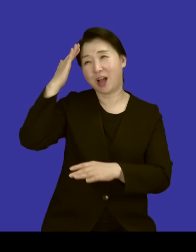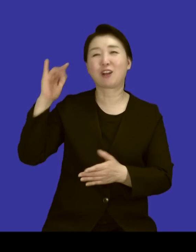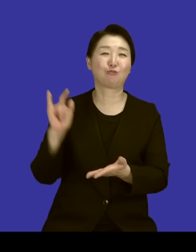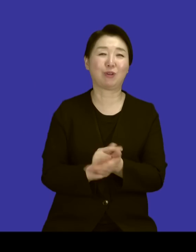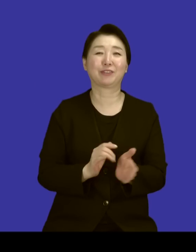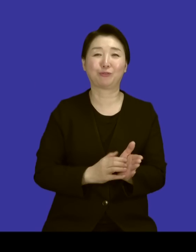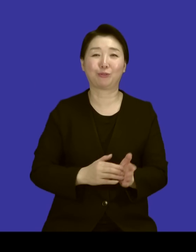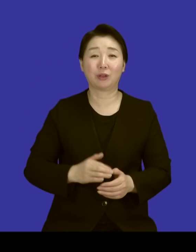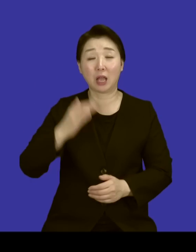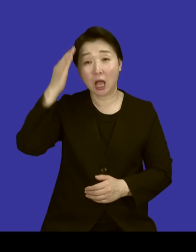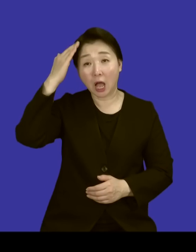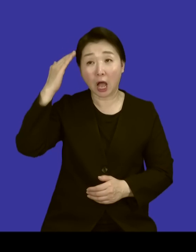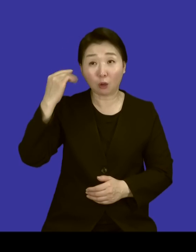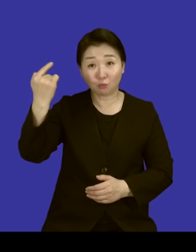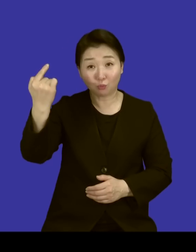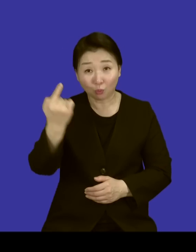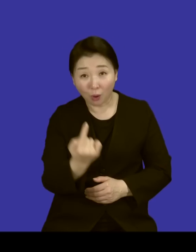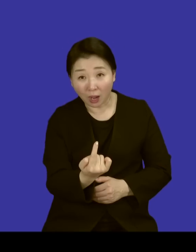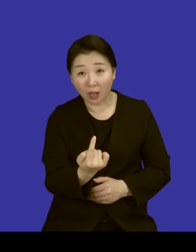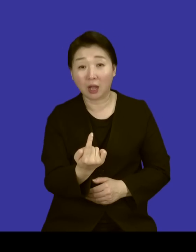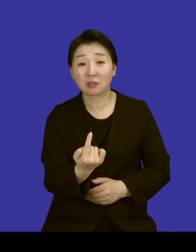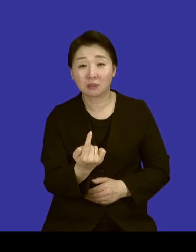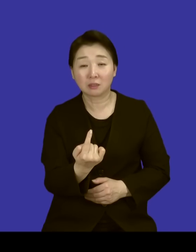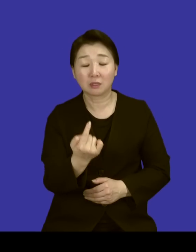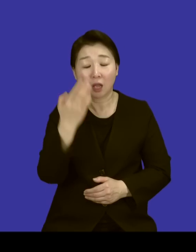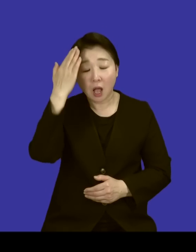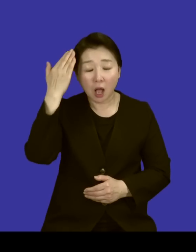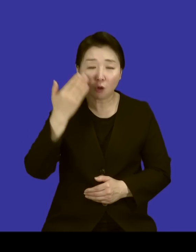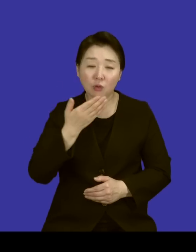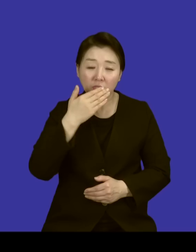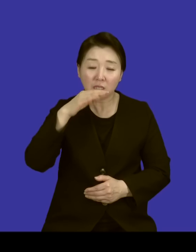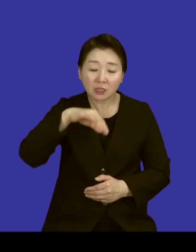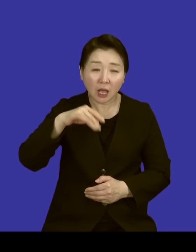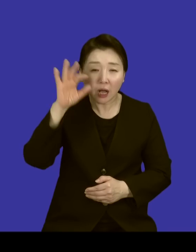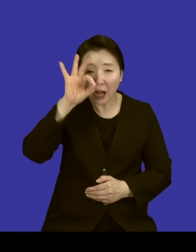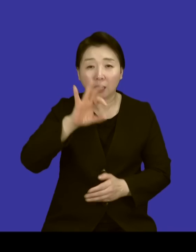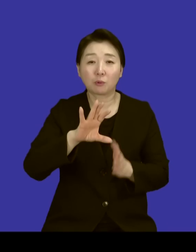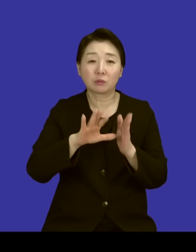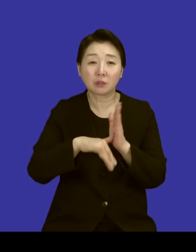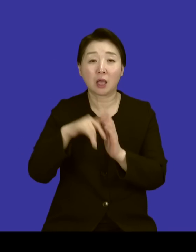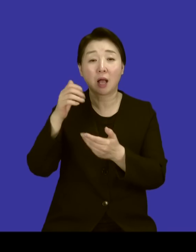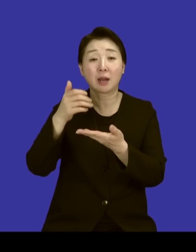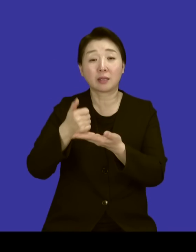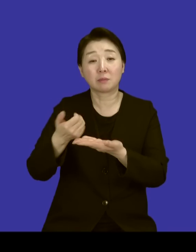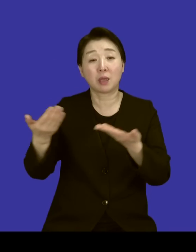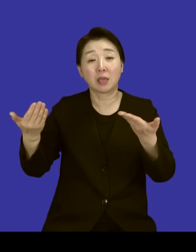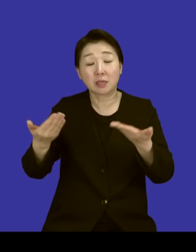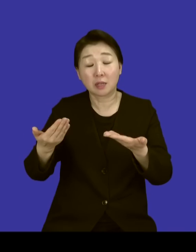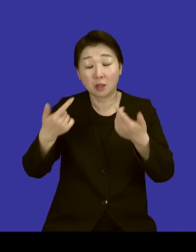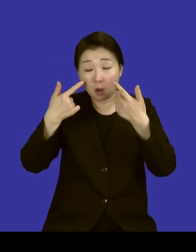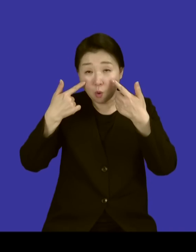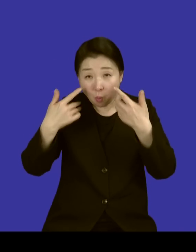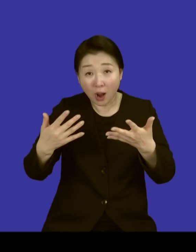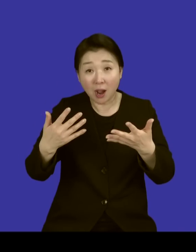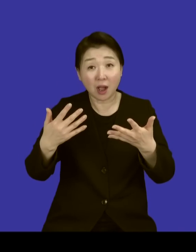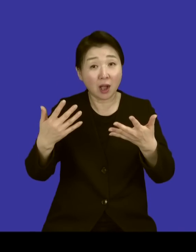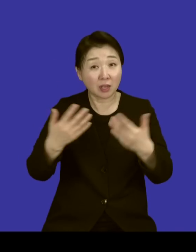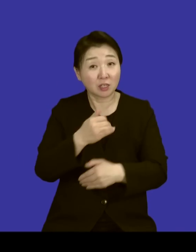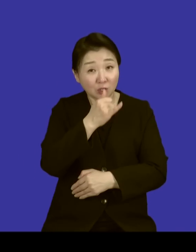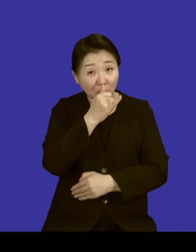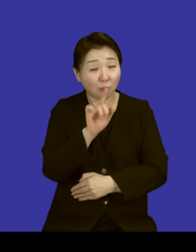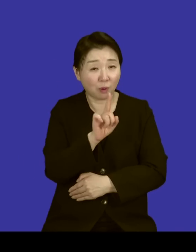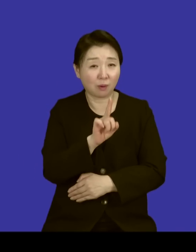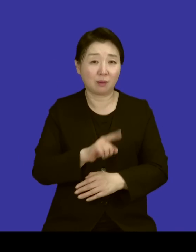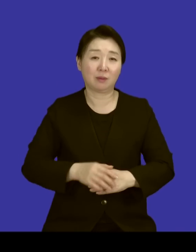그렇게 한국으로 오셨고 이게 한국에서 식당을 또 알아보는 와중에 하나님이 하시는 일이라고 확신이 드는 일들이 있으셨다고 하시더라고요.